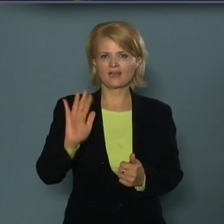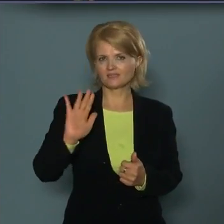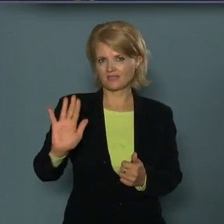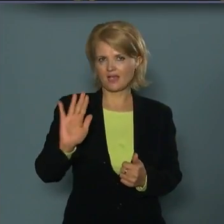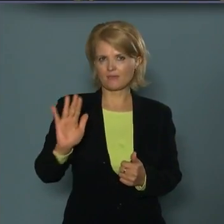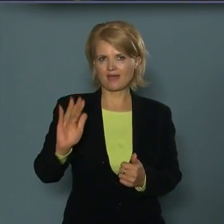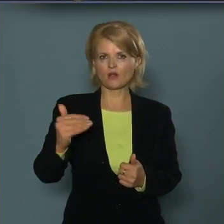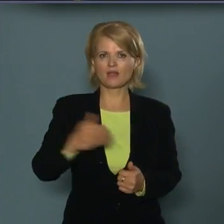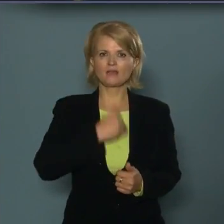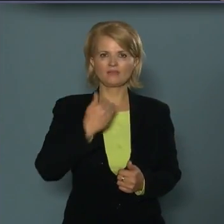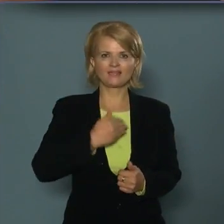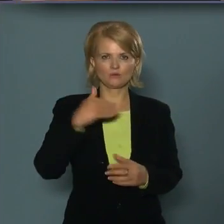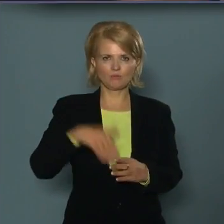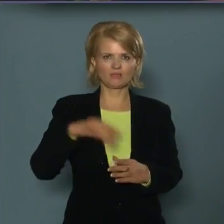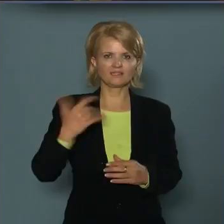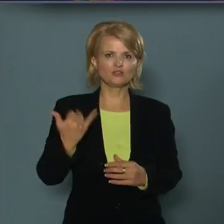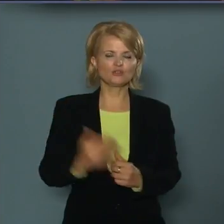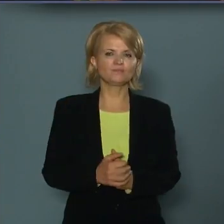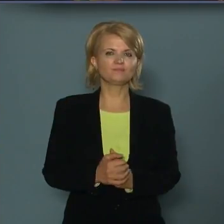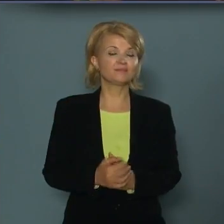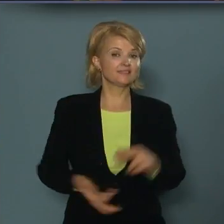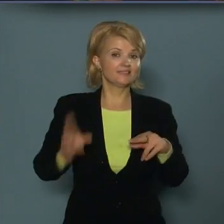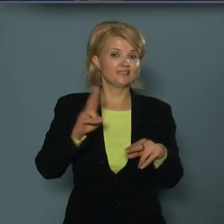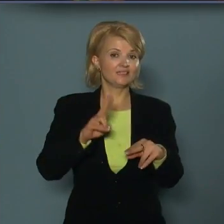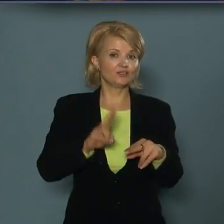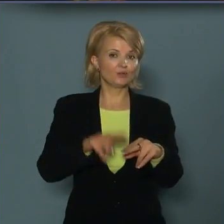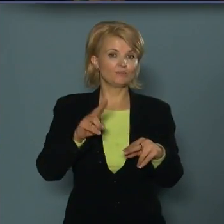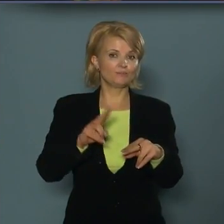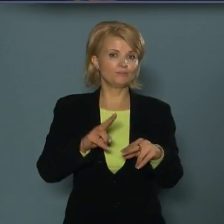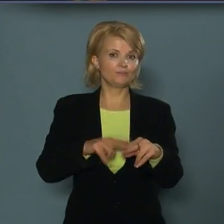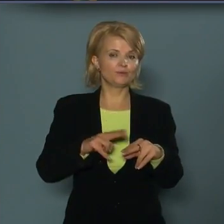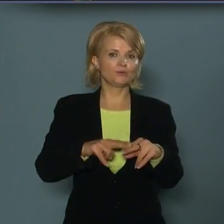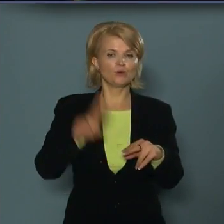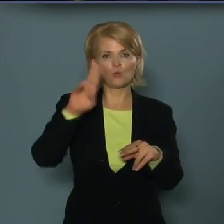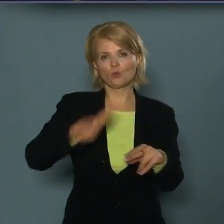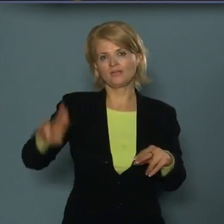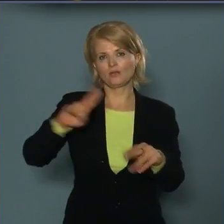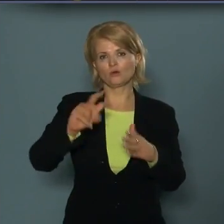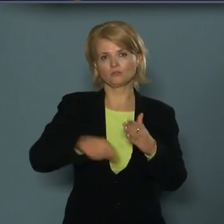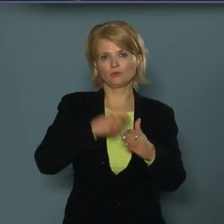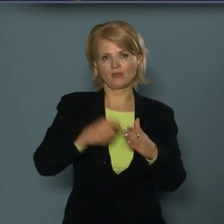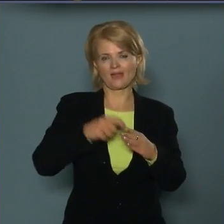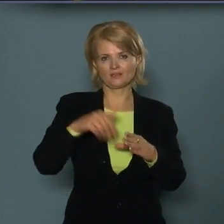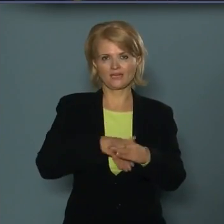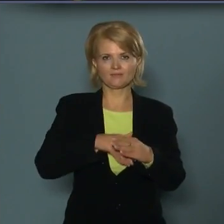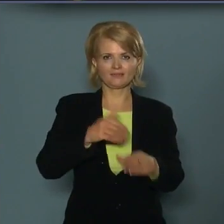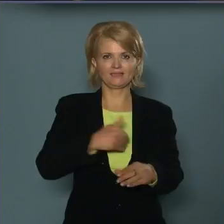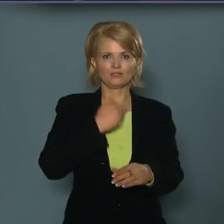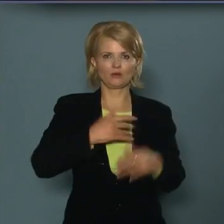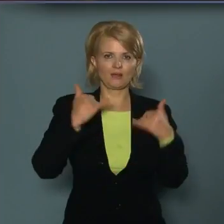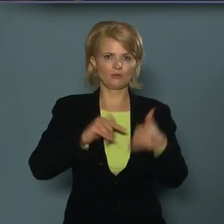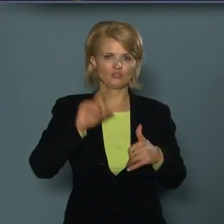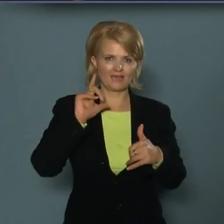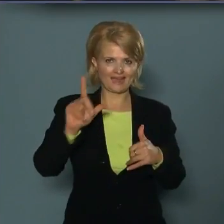számára már a gimnázium évek alatt, úgyhogy több uniós projektben is részt vesz az iskola, jelenleg